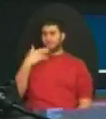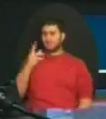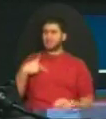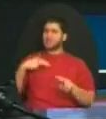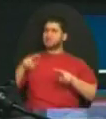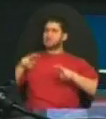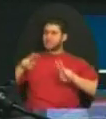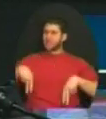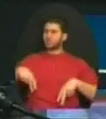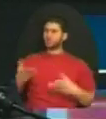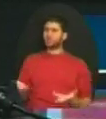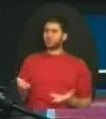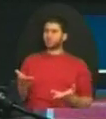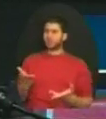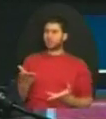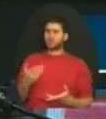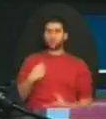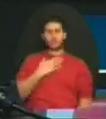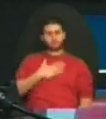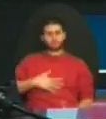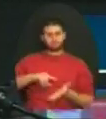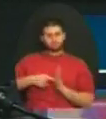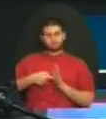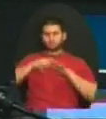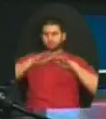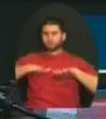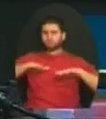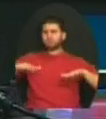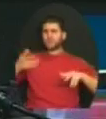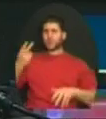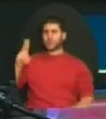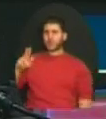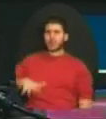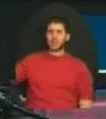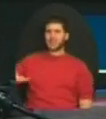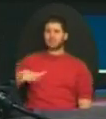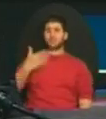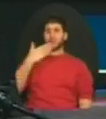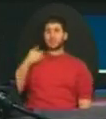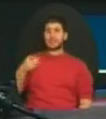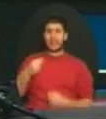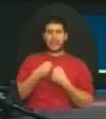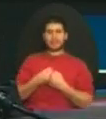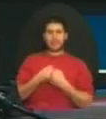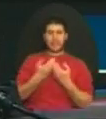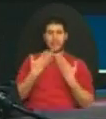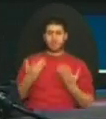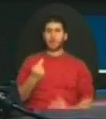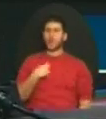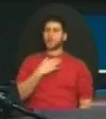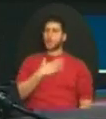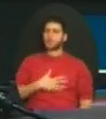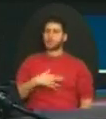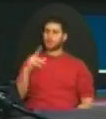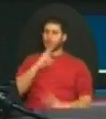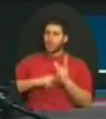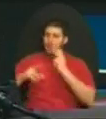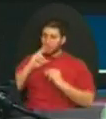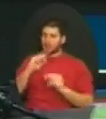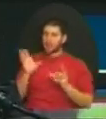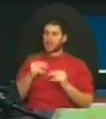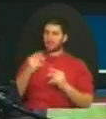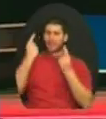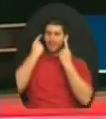לנו בתוך הרצון להרחיב למגוון בירושלים, זה אתגר מאוד מאוד גדול, אז אנחנו רוצות לדבר